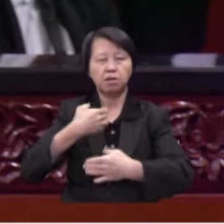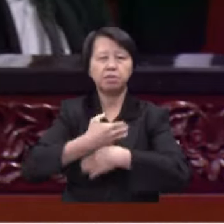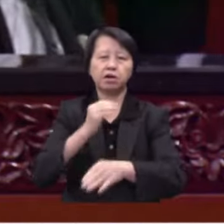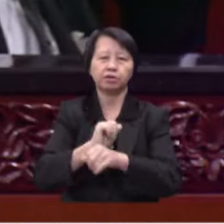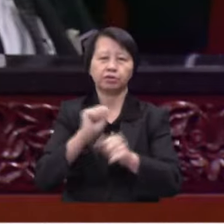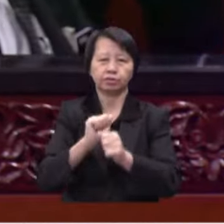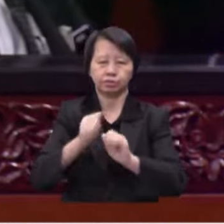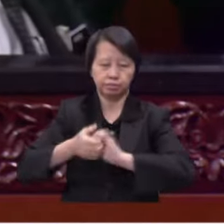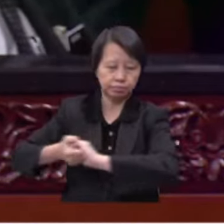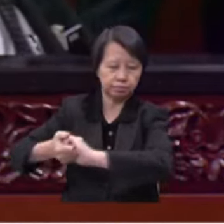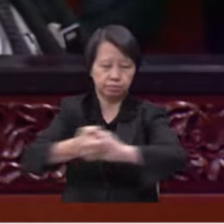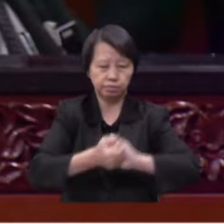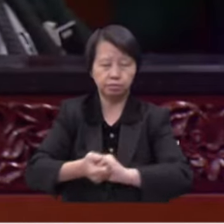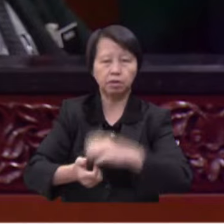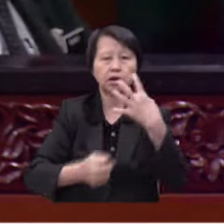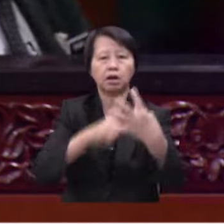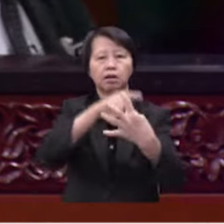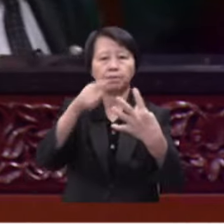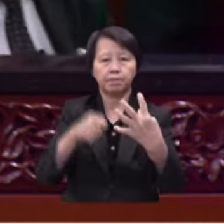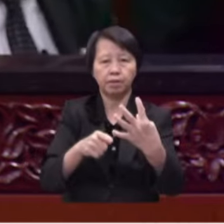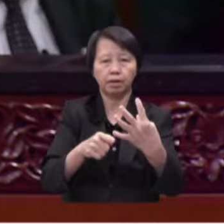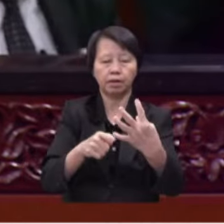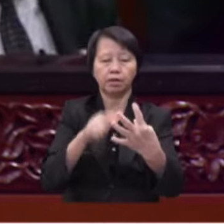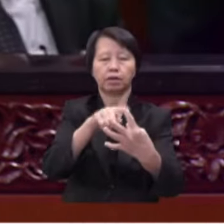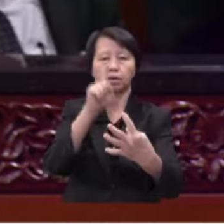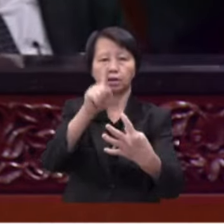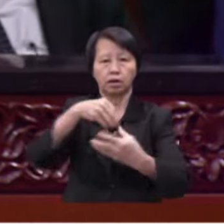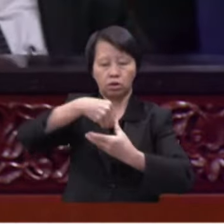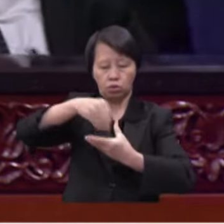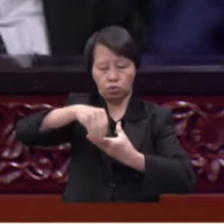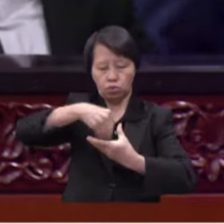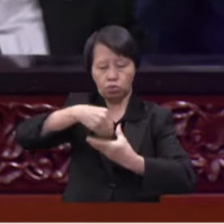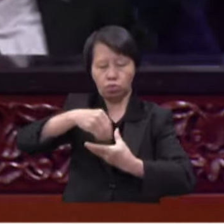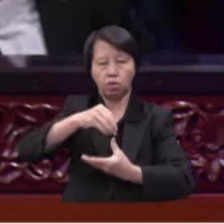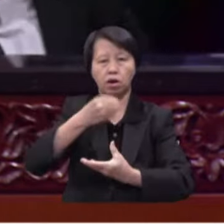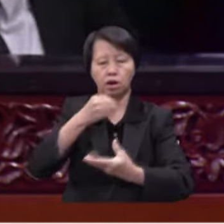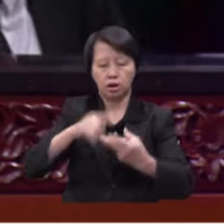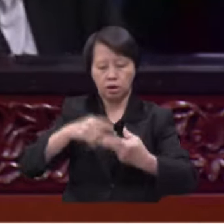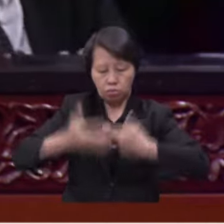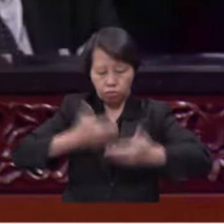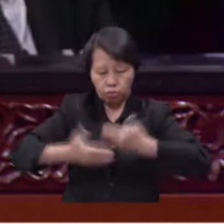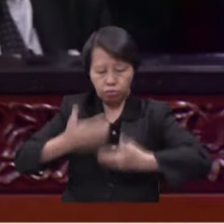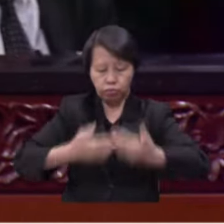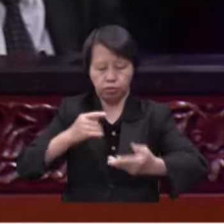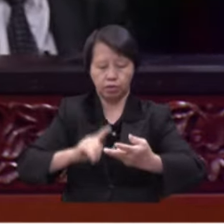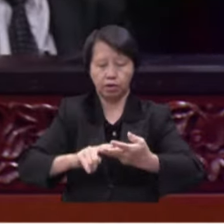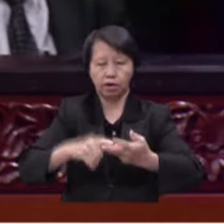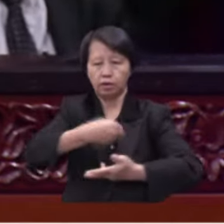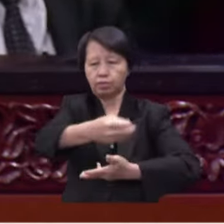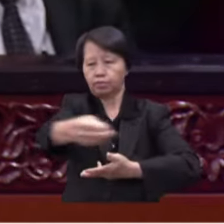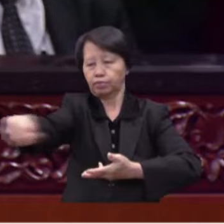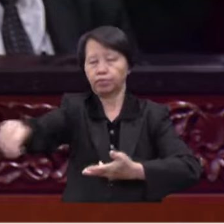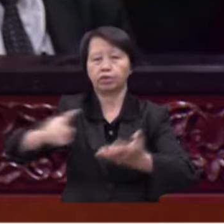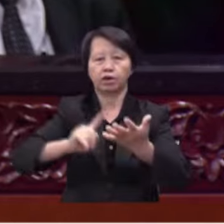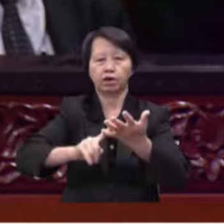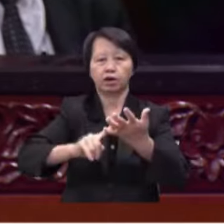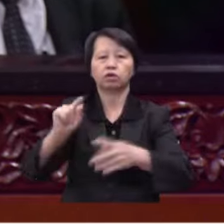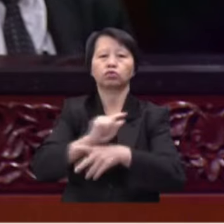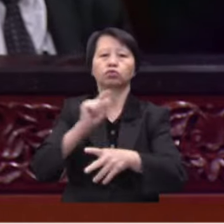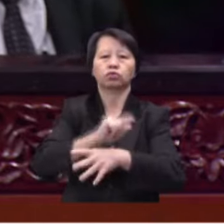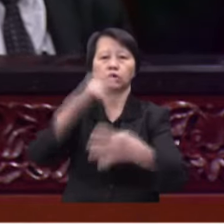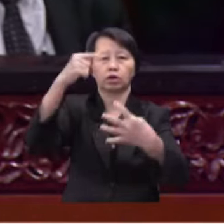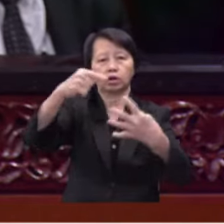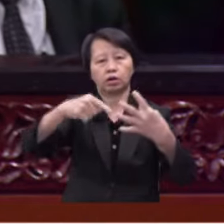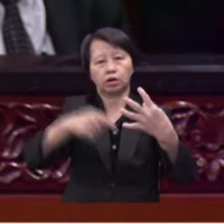gandengan 4 elemen utama yaitu pengeluaran pemrosesan pengeran dan penggunaan